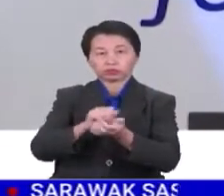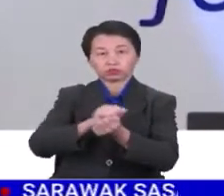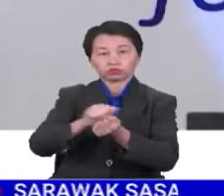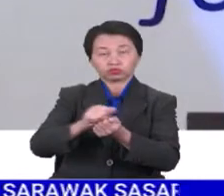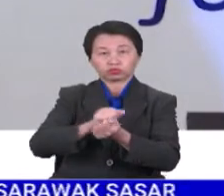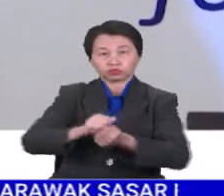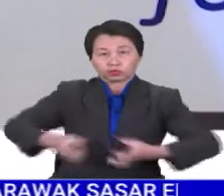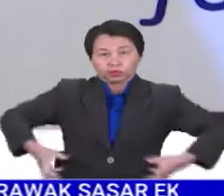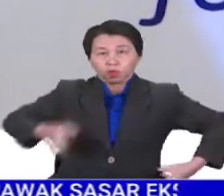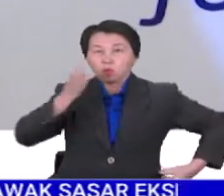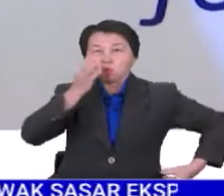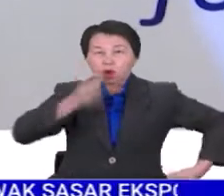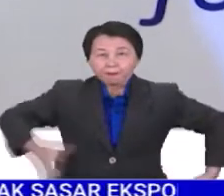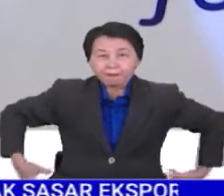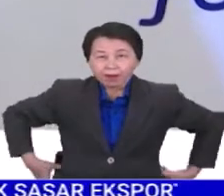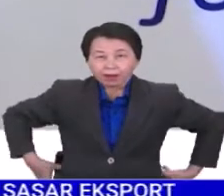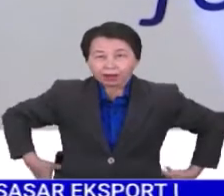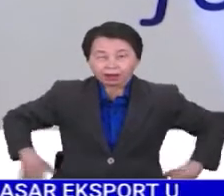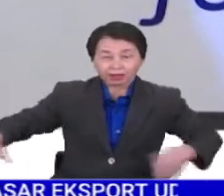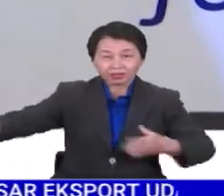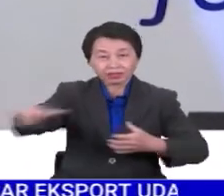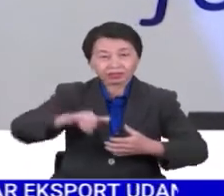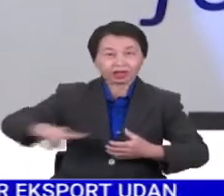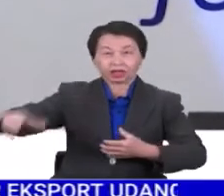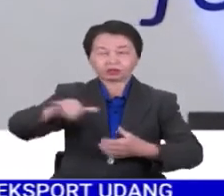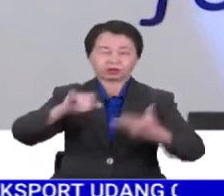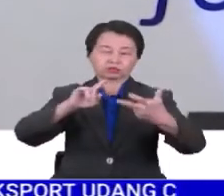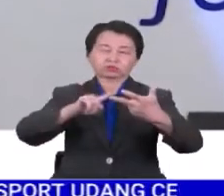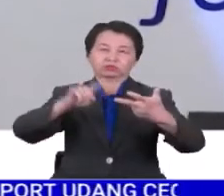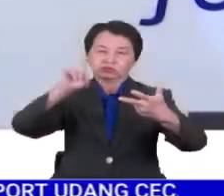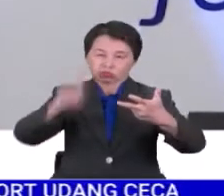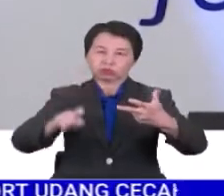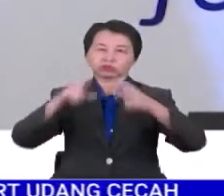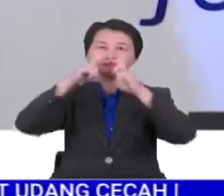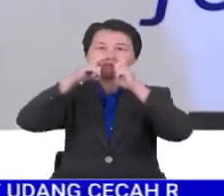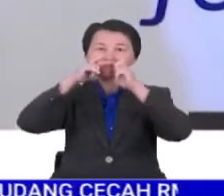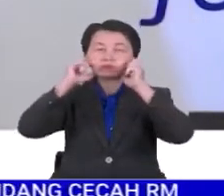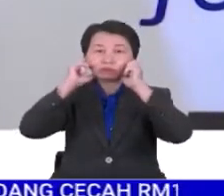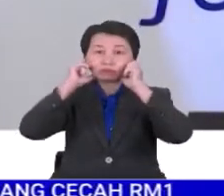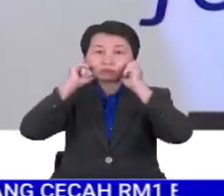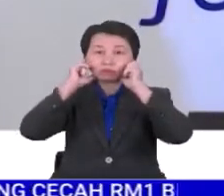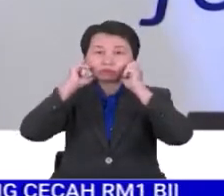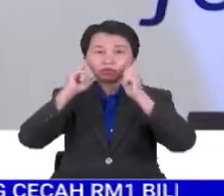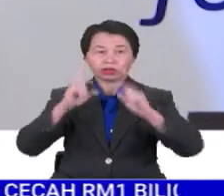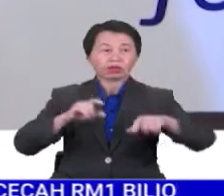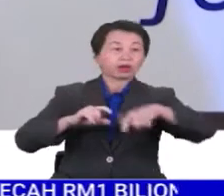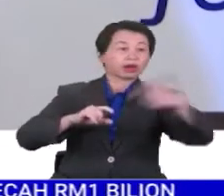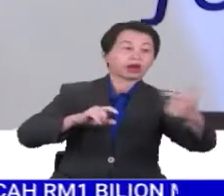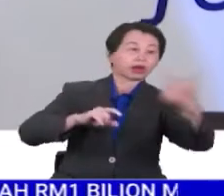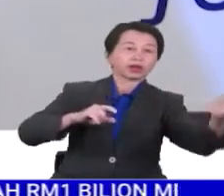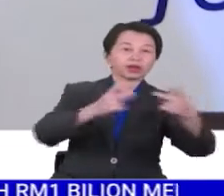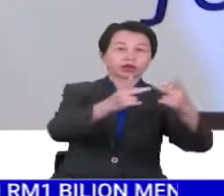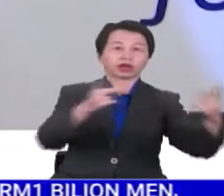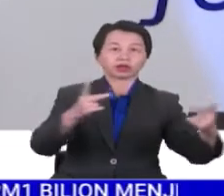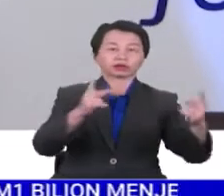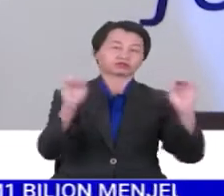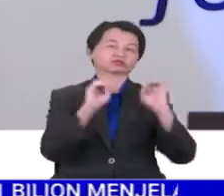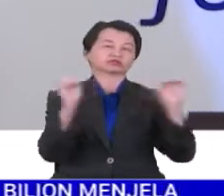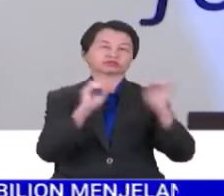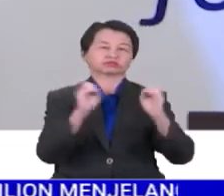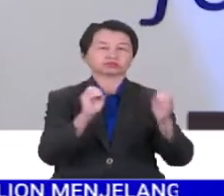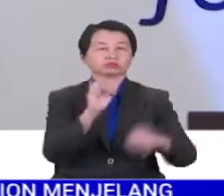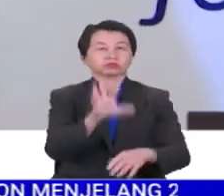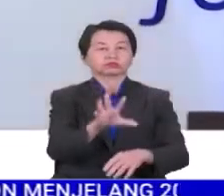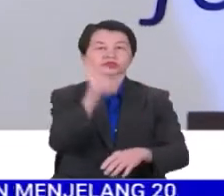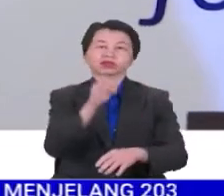hemodialisis atau yang setara dengannya. Masih wajib. Kawasan-kawasan lain semua sudah menjadi